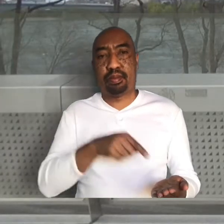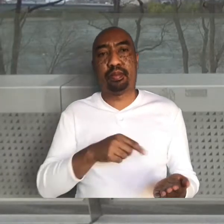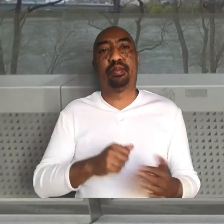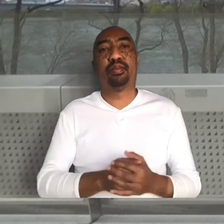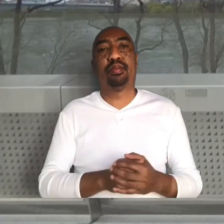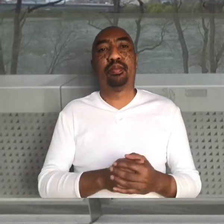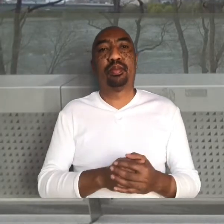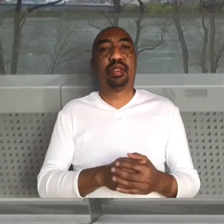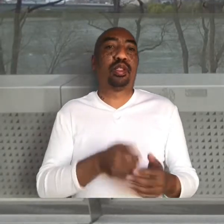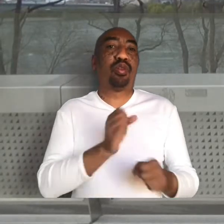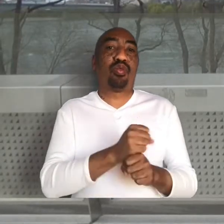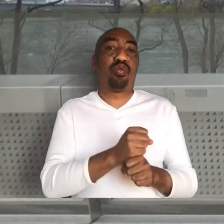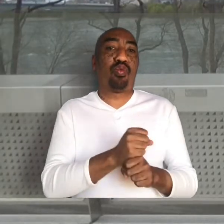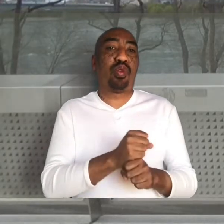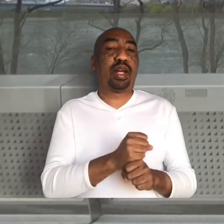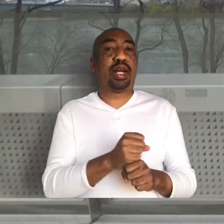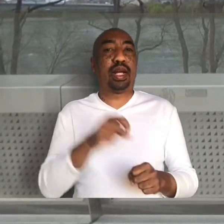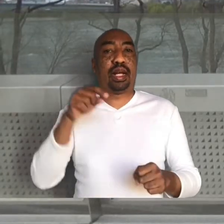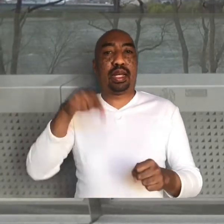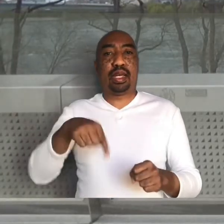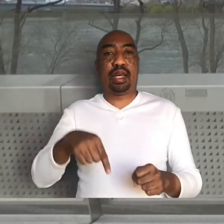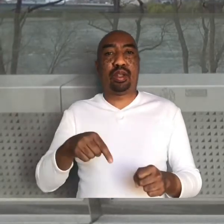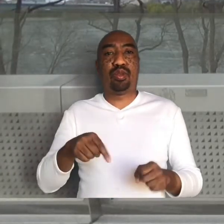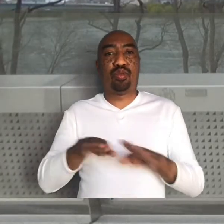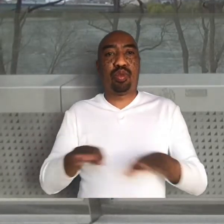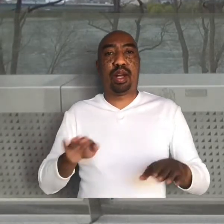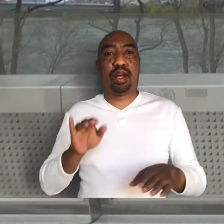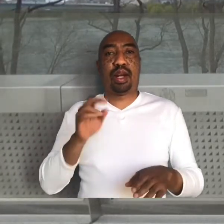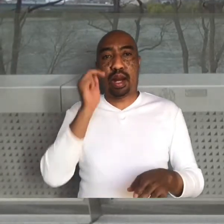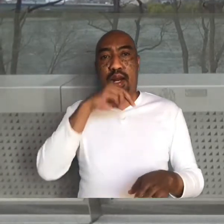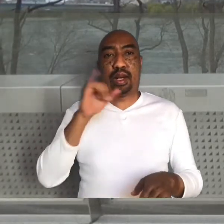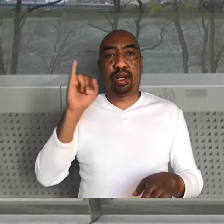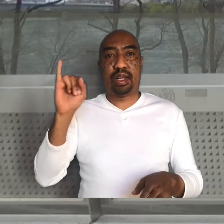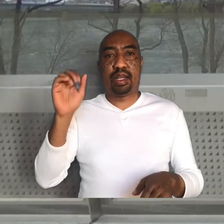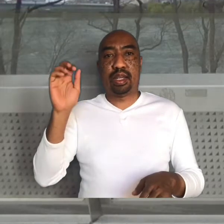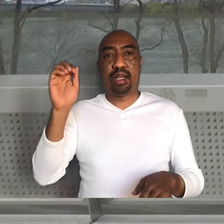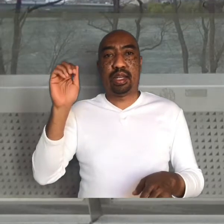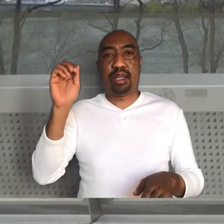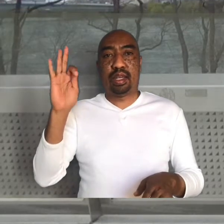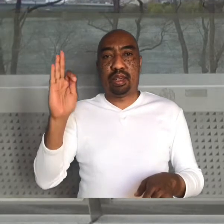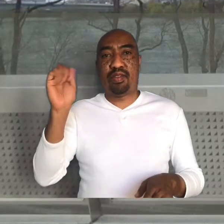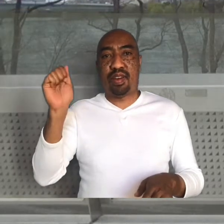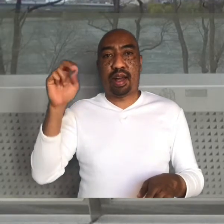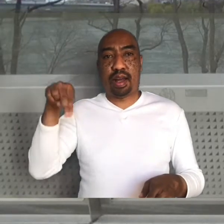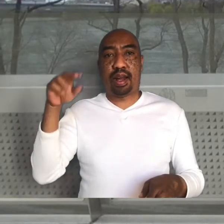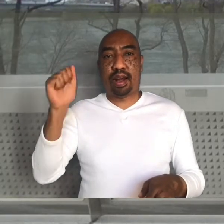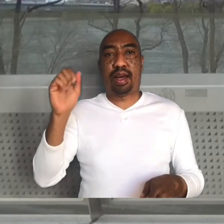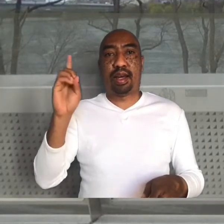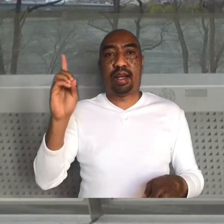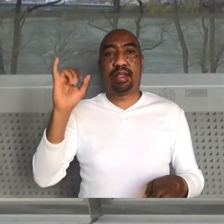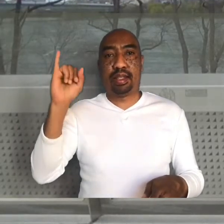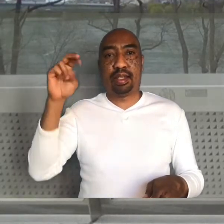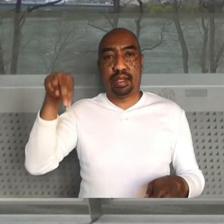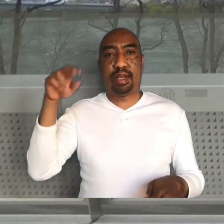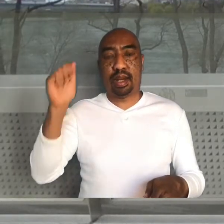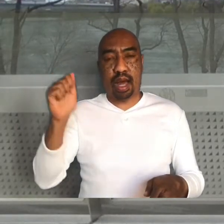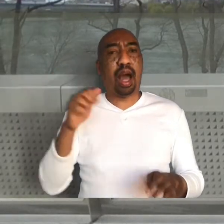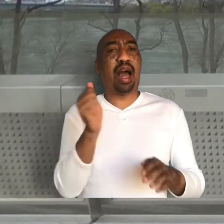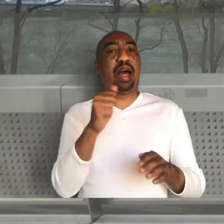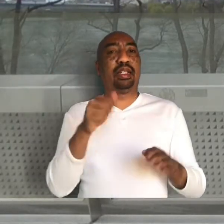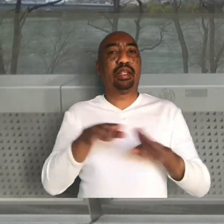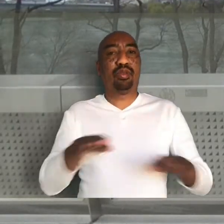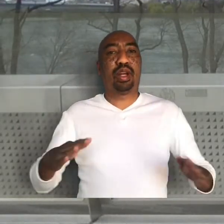ataontsika ny application. Dia hoe rehefa eto ifanadiana ohatra dia aiza ho aiza no misy fiangonana loterana dia hita eo